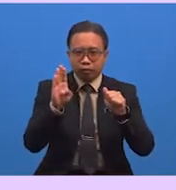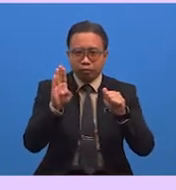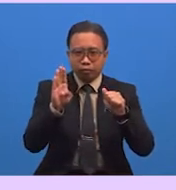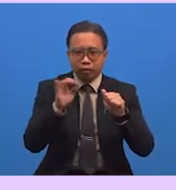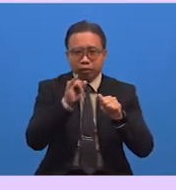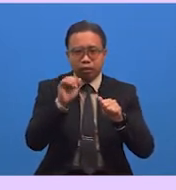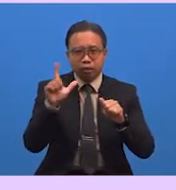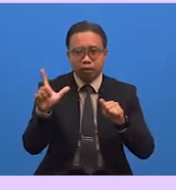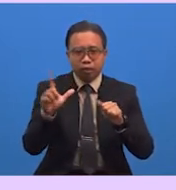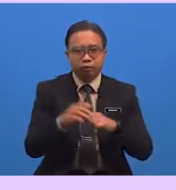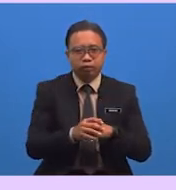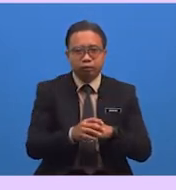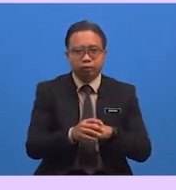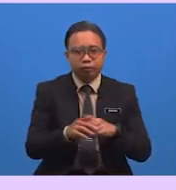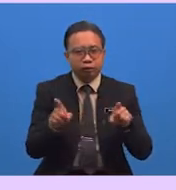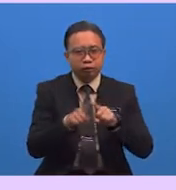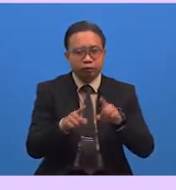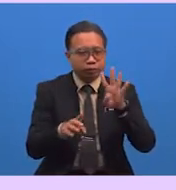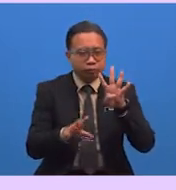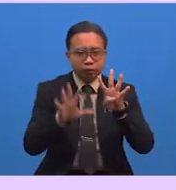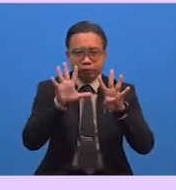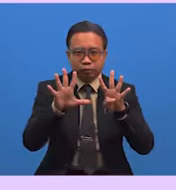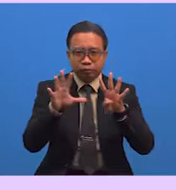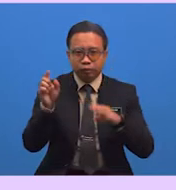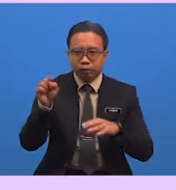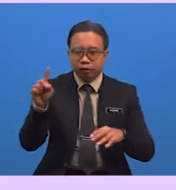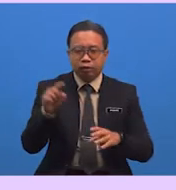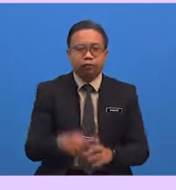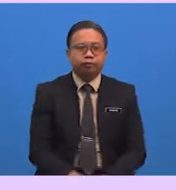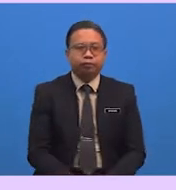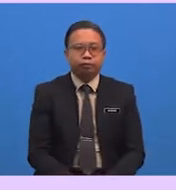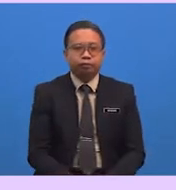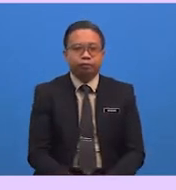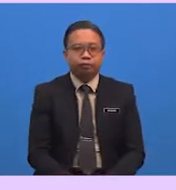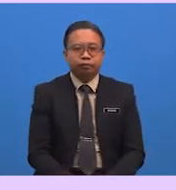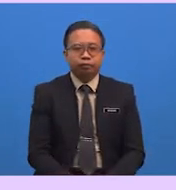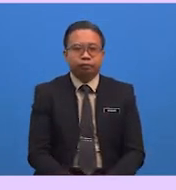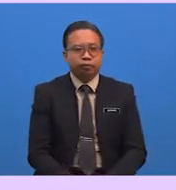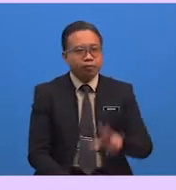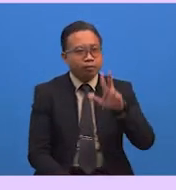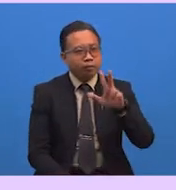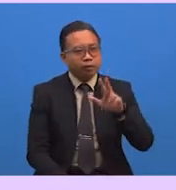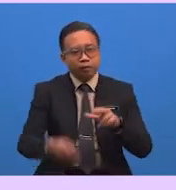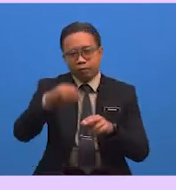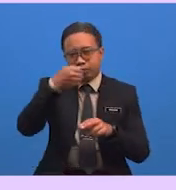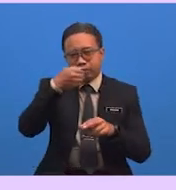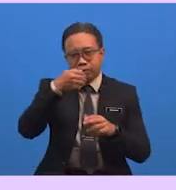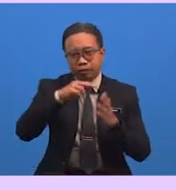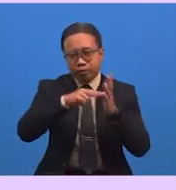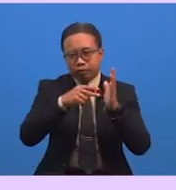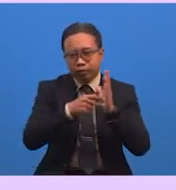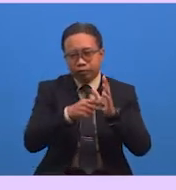sama dengan X yang bersamaan dengan 45 darjah. 3 keping pizza